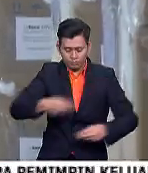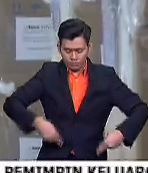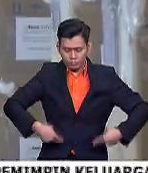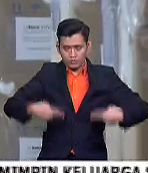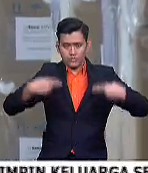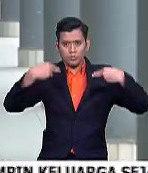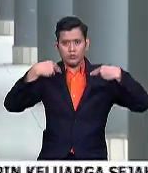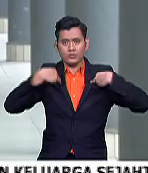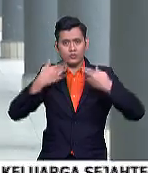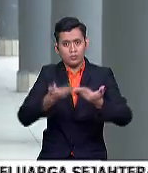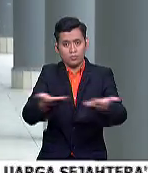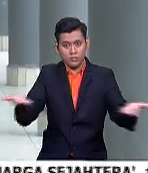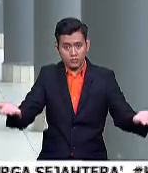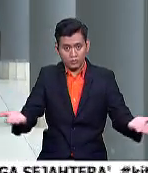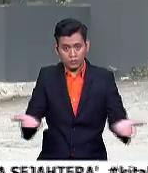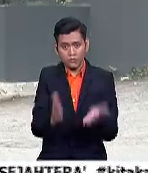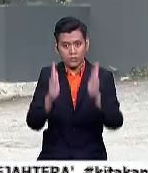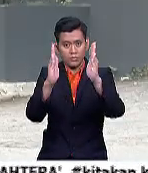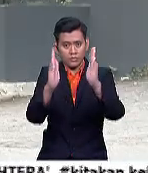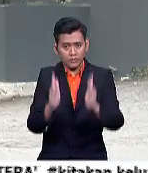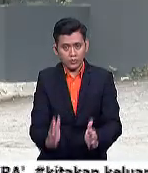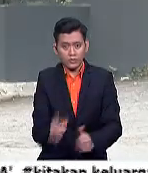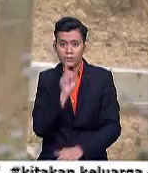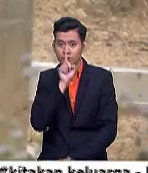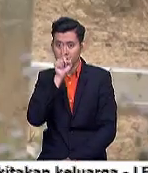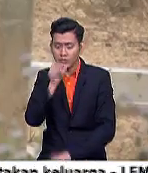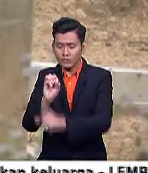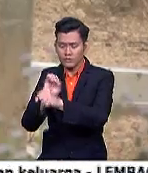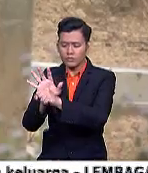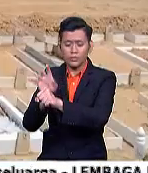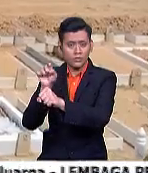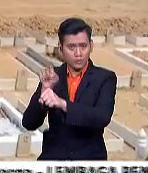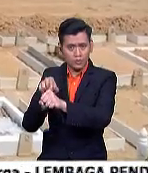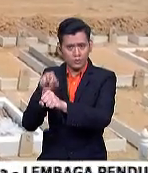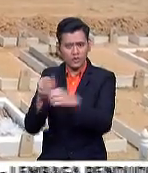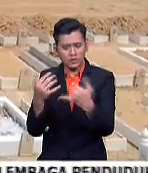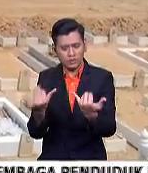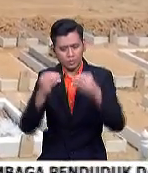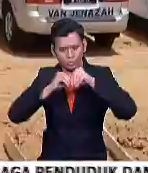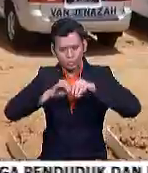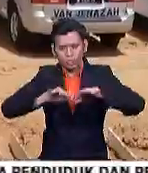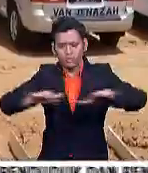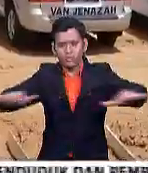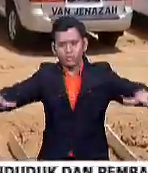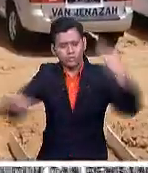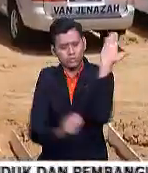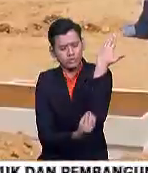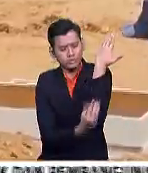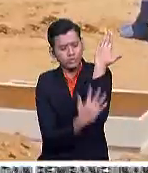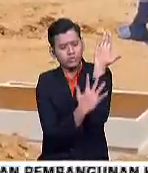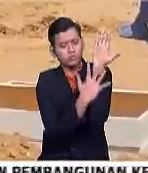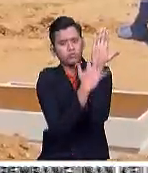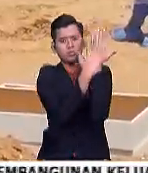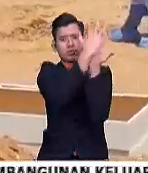semua. Betapa seriusnya wabak yang melanda negara, dalam tempoh separuh bulan ini